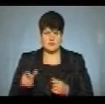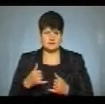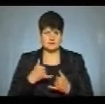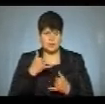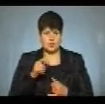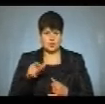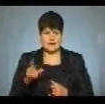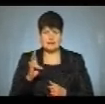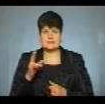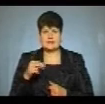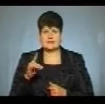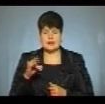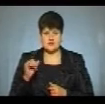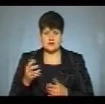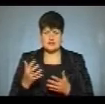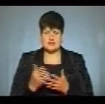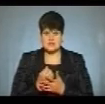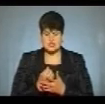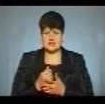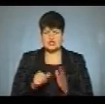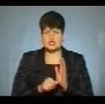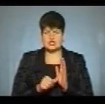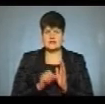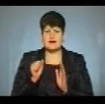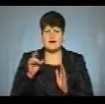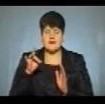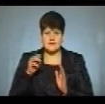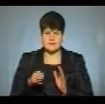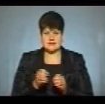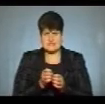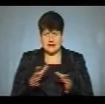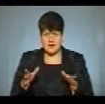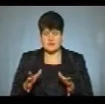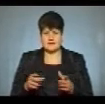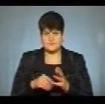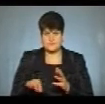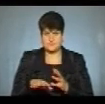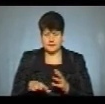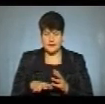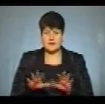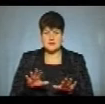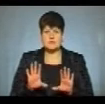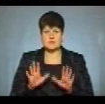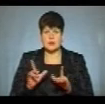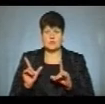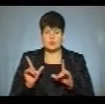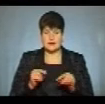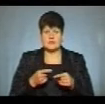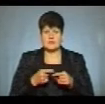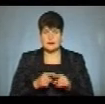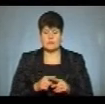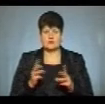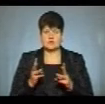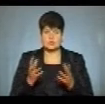Надрічного. Вони виявили 6 артснарядів на земельній ділянці. На місце події виїхала піротехніка з загону спецпризначення